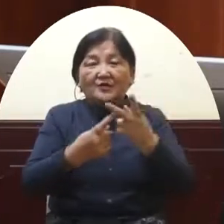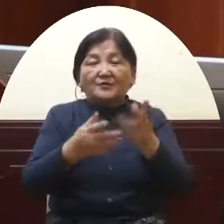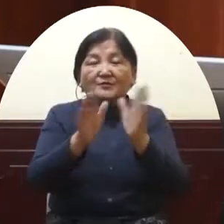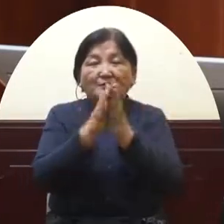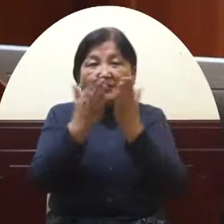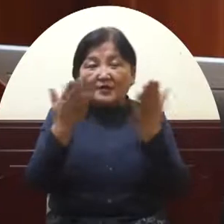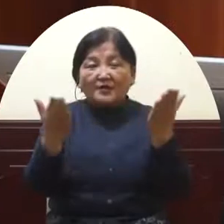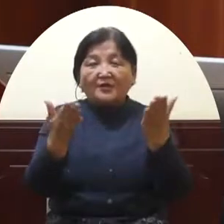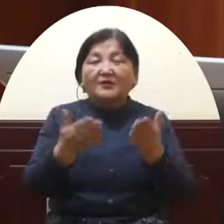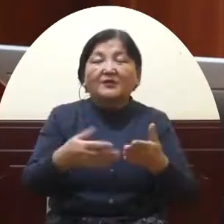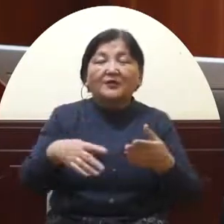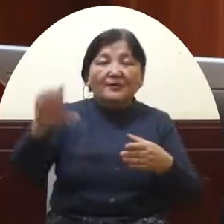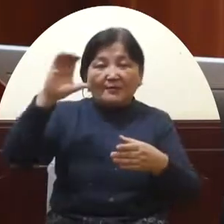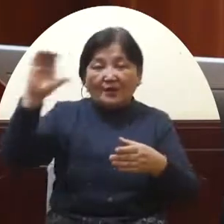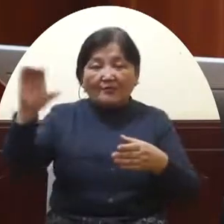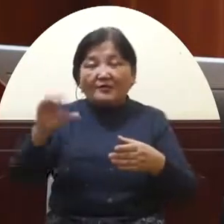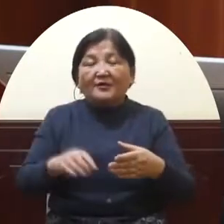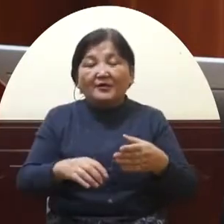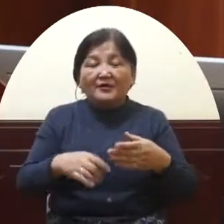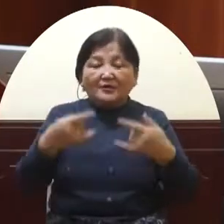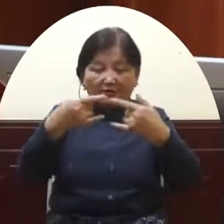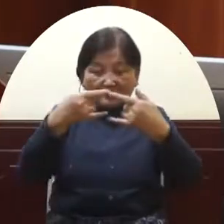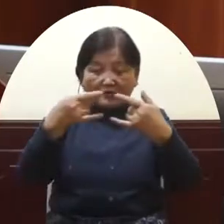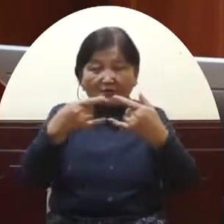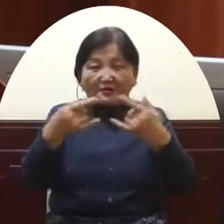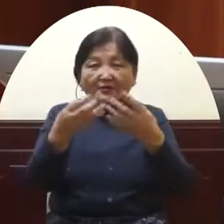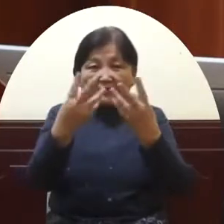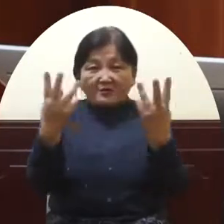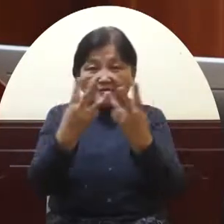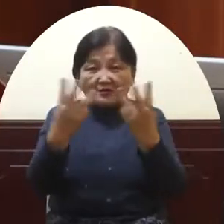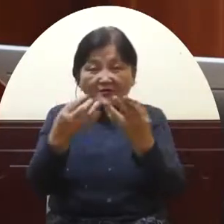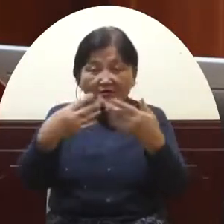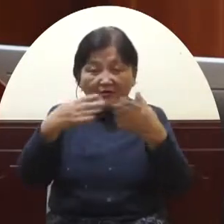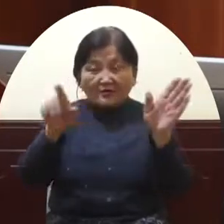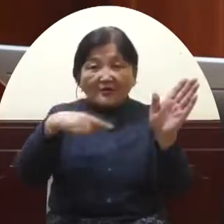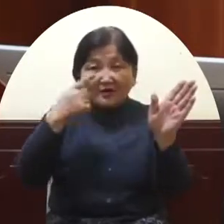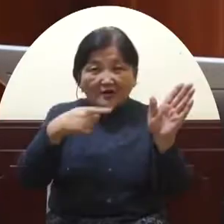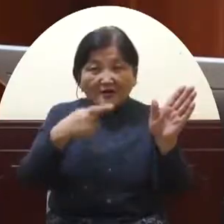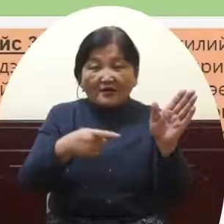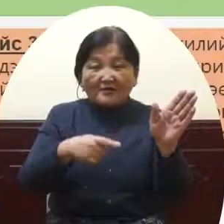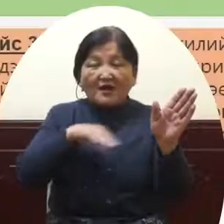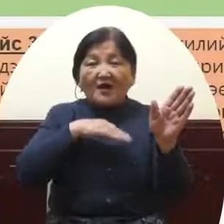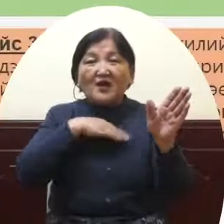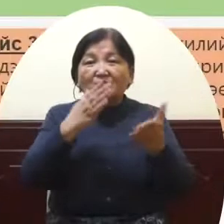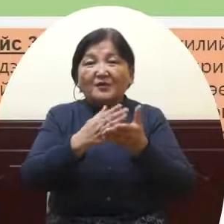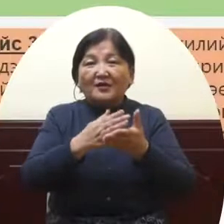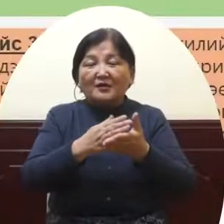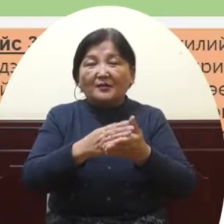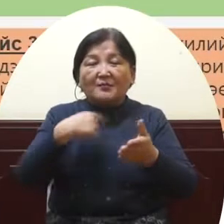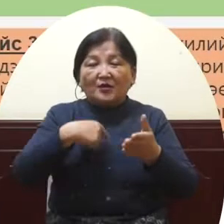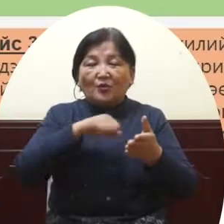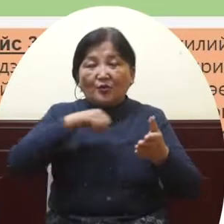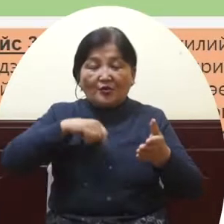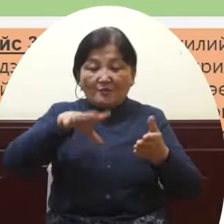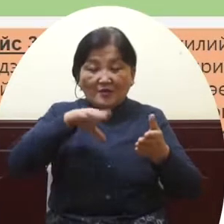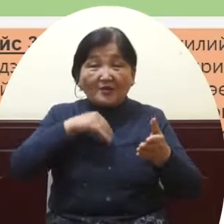байна. Хэвлэл мэдээллийн хэрэгсэл гэдэг нь гэдэг нийгэмд ямар хүчтэй нөлөөлдөг зэвсэгвэ гэдгийг би өөрөө мэдэрлээ. Сэтгүүлч